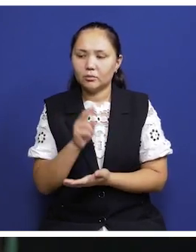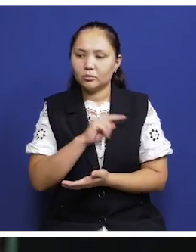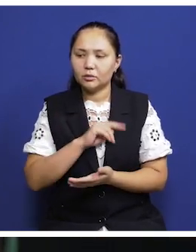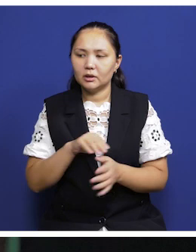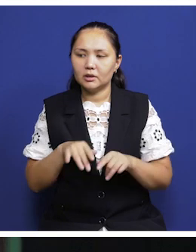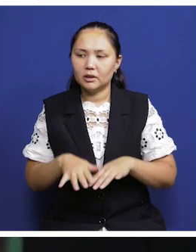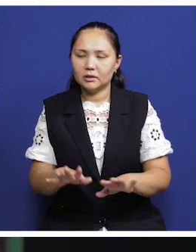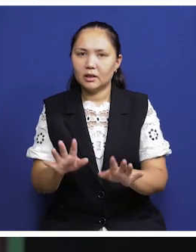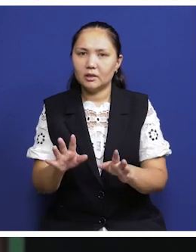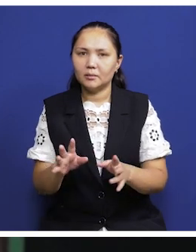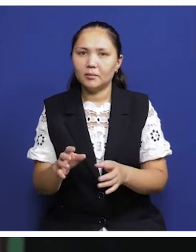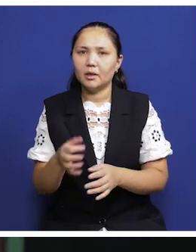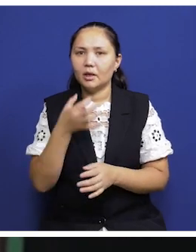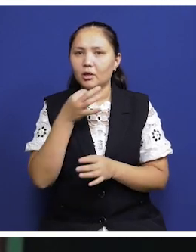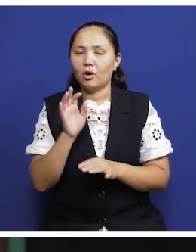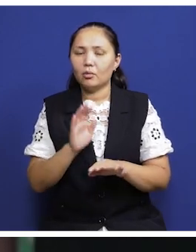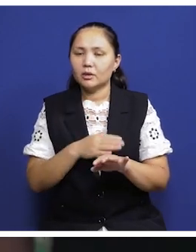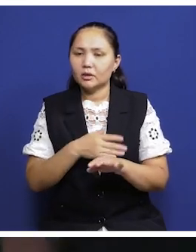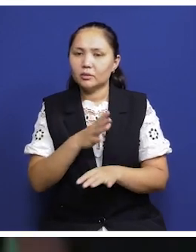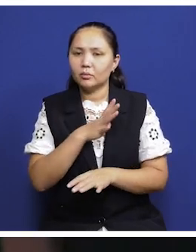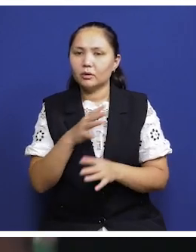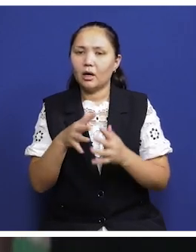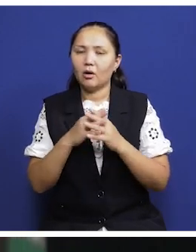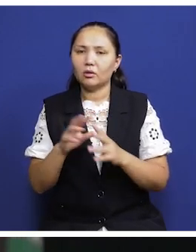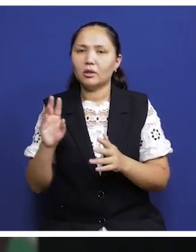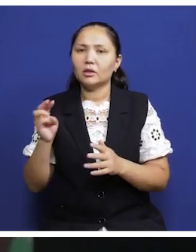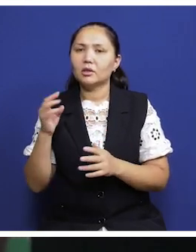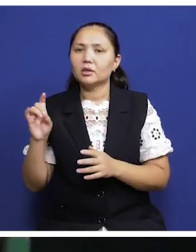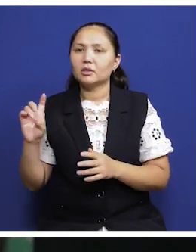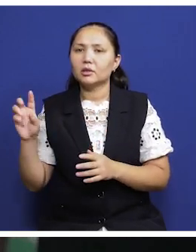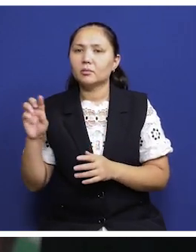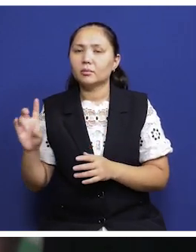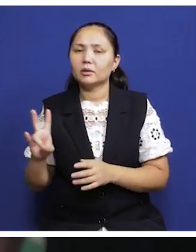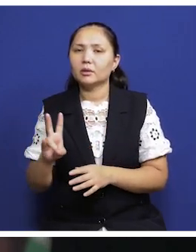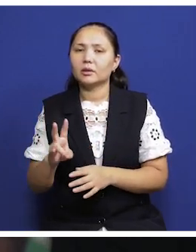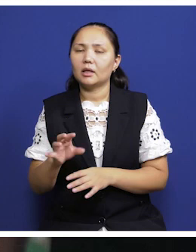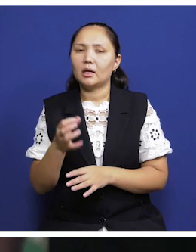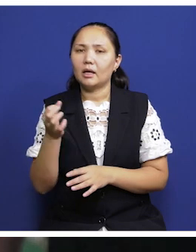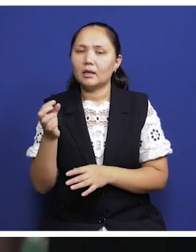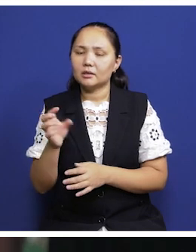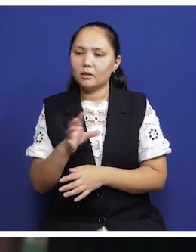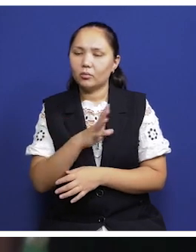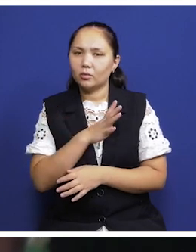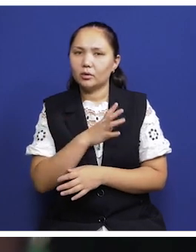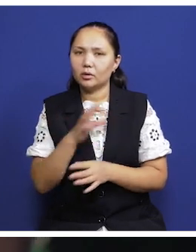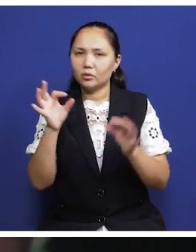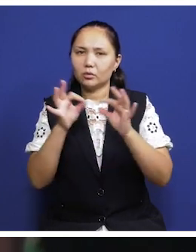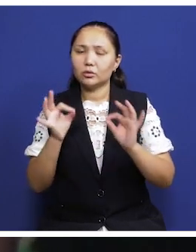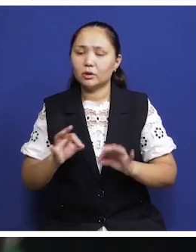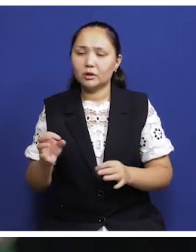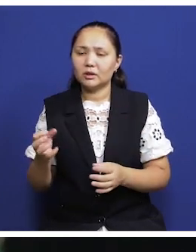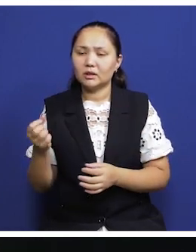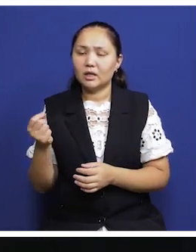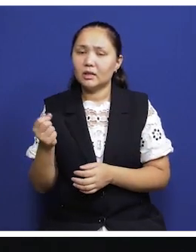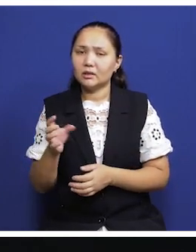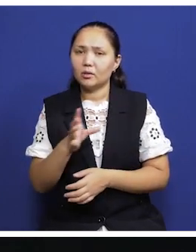жүргізіліп, нәтижесі жаңа болған жоқ, жақсы болды. Ауылда шыбыннан құтылып, ол күзге дейін дұрыс болып қалды. Енді осы бір